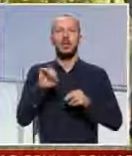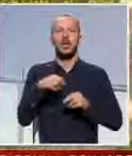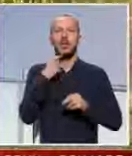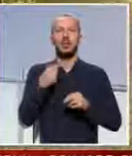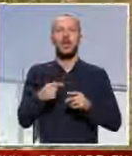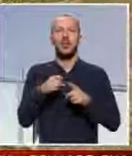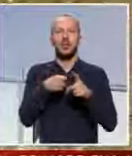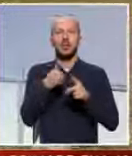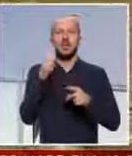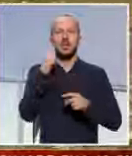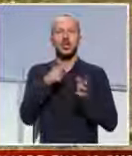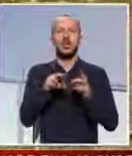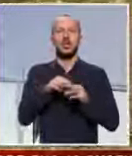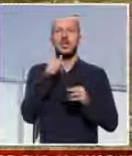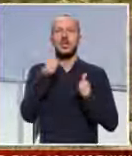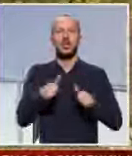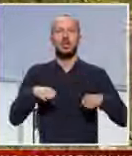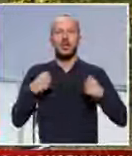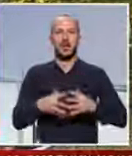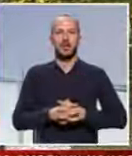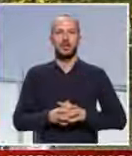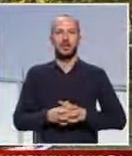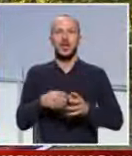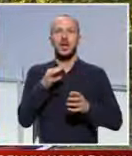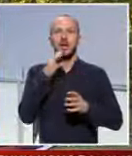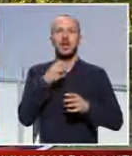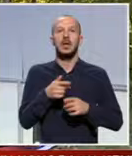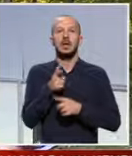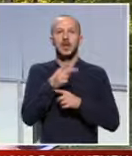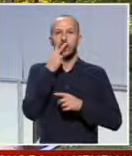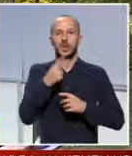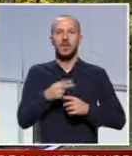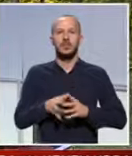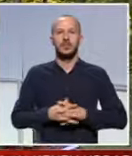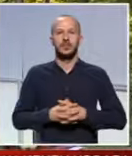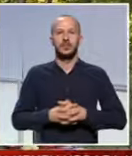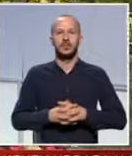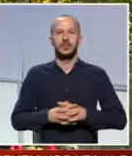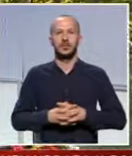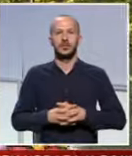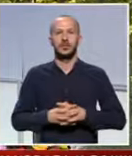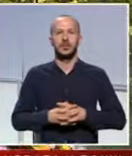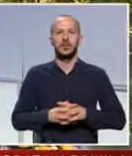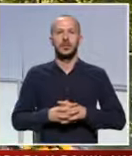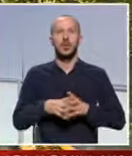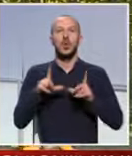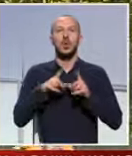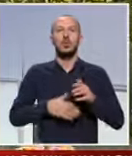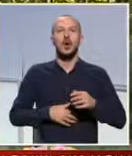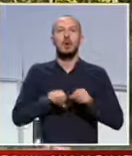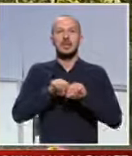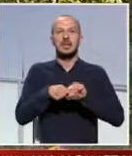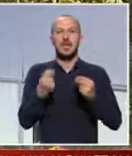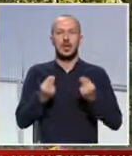Trajče Kolevski, sjećanje na njih i danas živi. Kad kameru vidim, njegov u stomaku se stegne